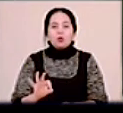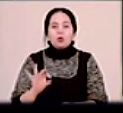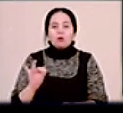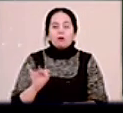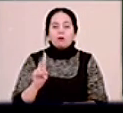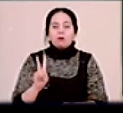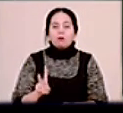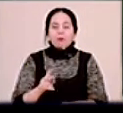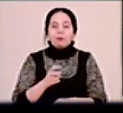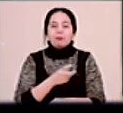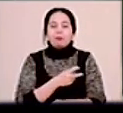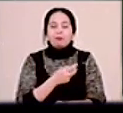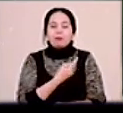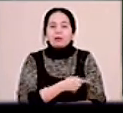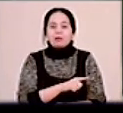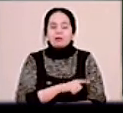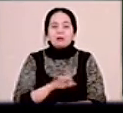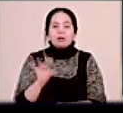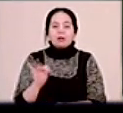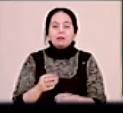к естественным наукам.